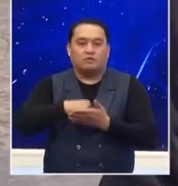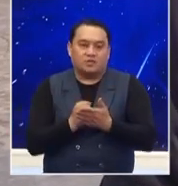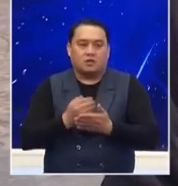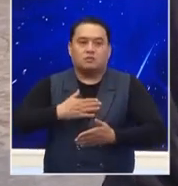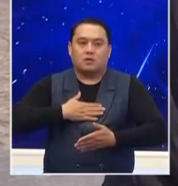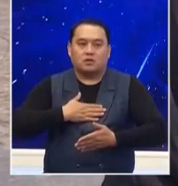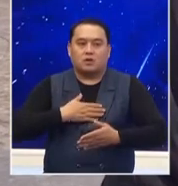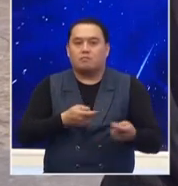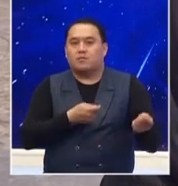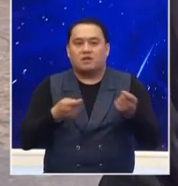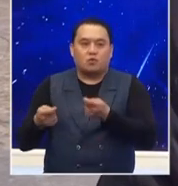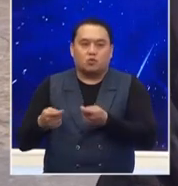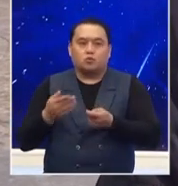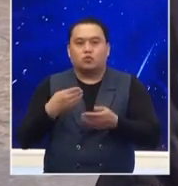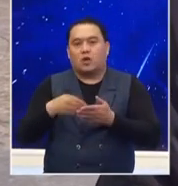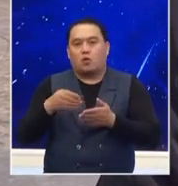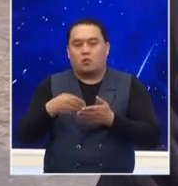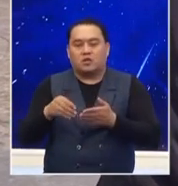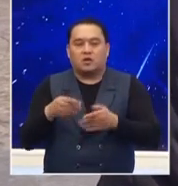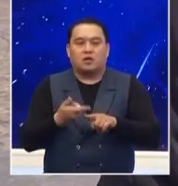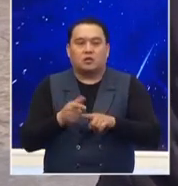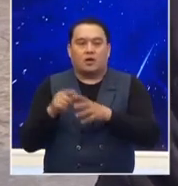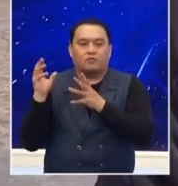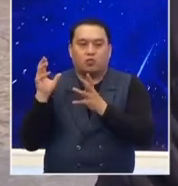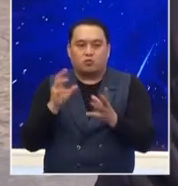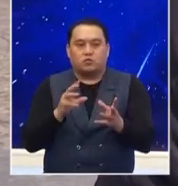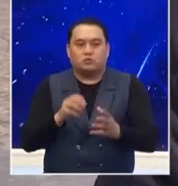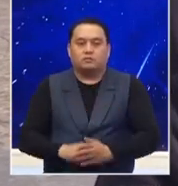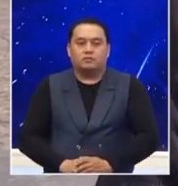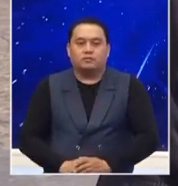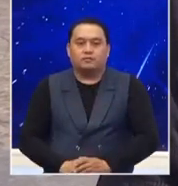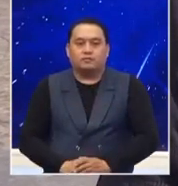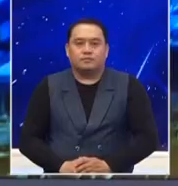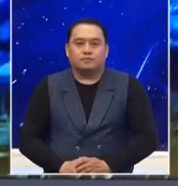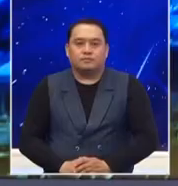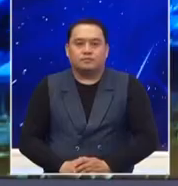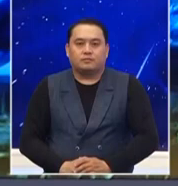наши перевозчики будут закупать вот это, именно вот этот автобус Сарарка Автопром.